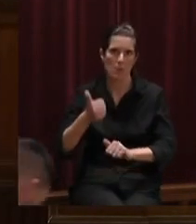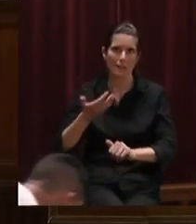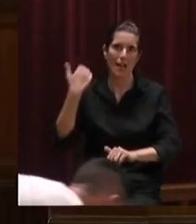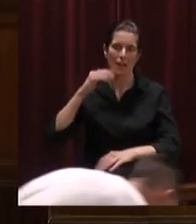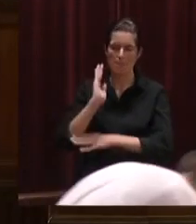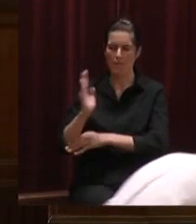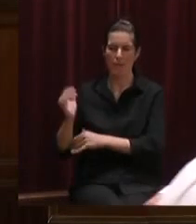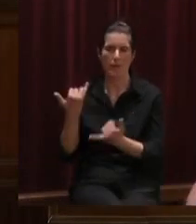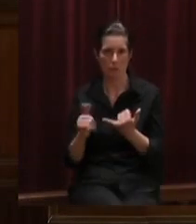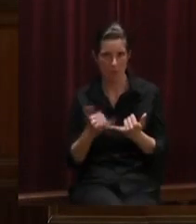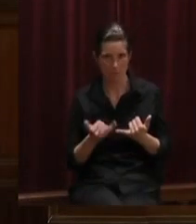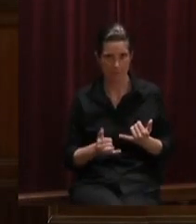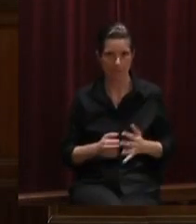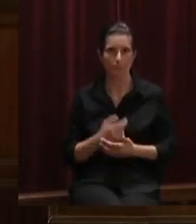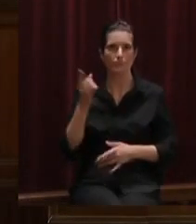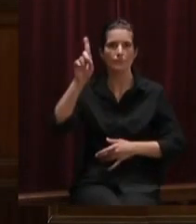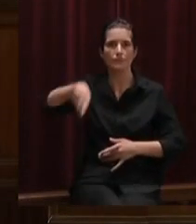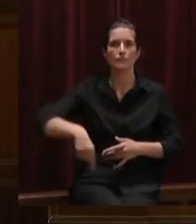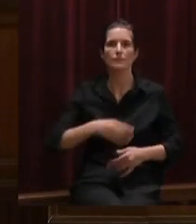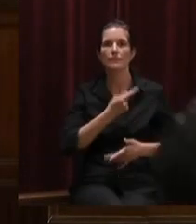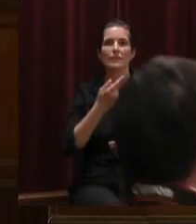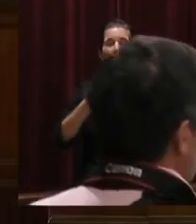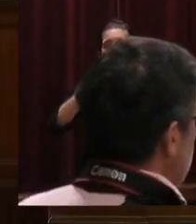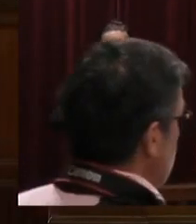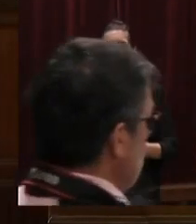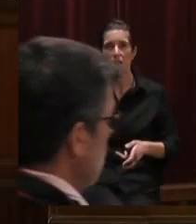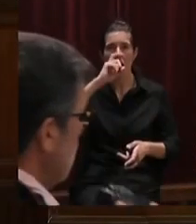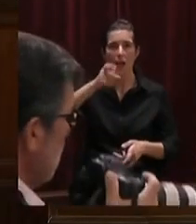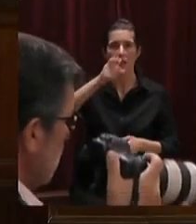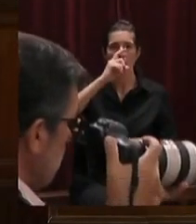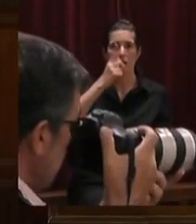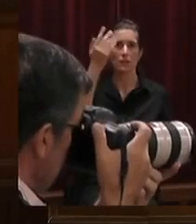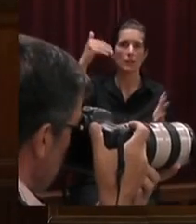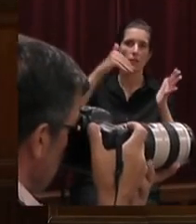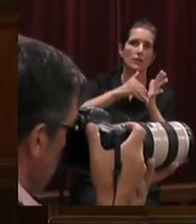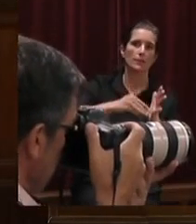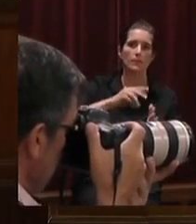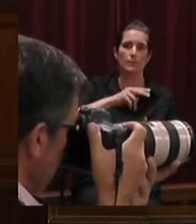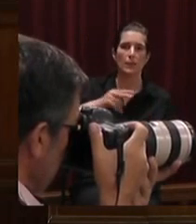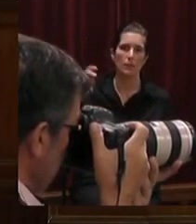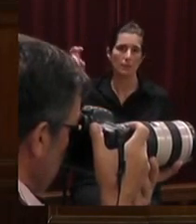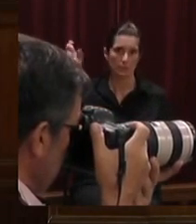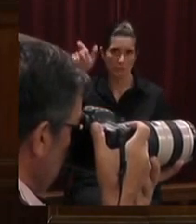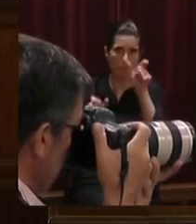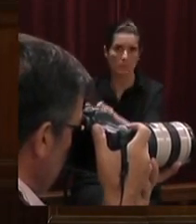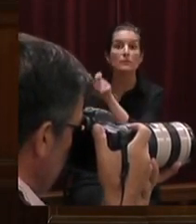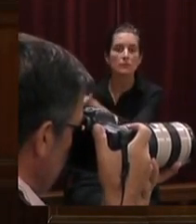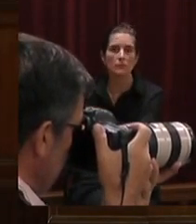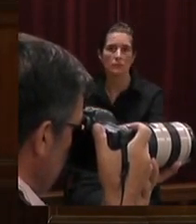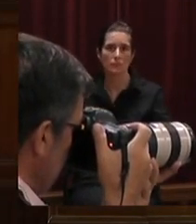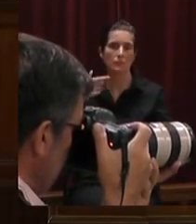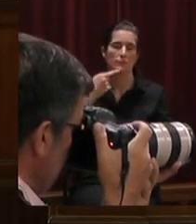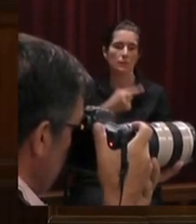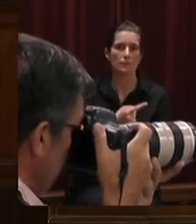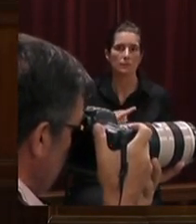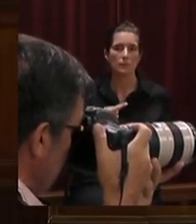mitigar les incomoditats inherents a l'arribada de milions de persones cada any per aconseguir una experiència turística de primer nivell i, a la vegada,